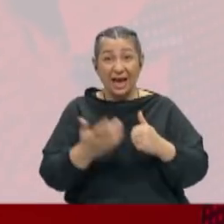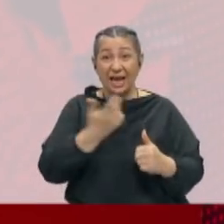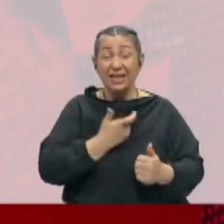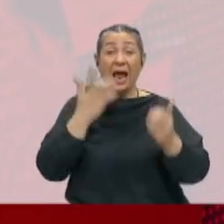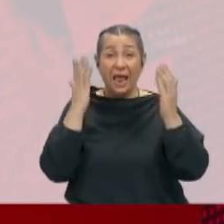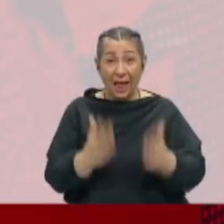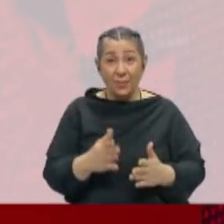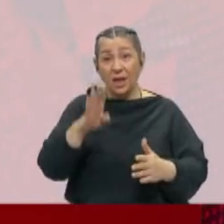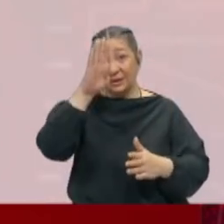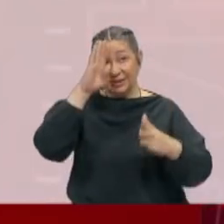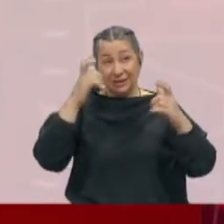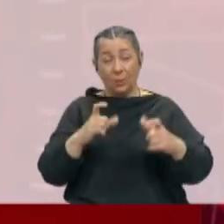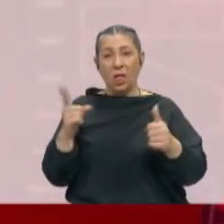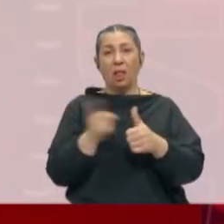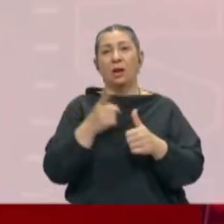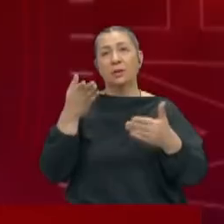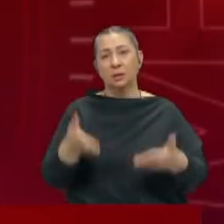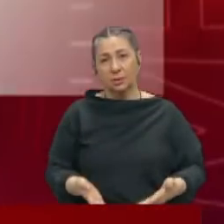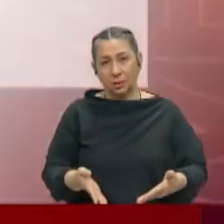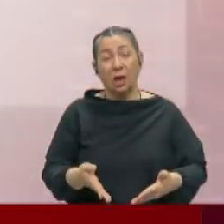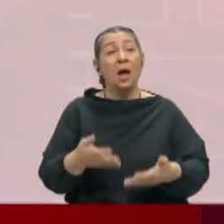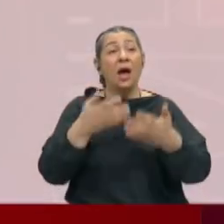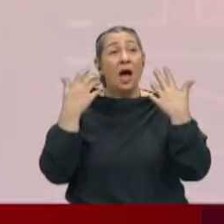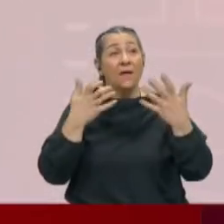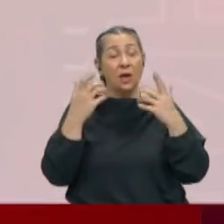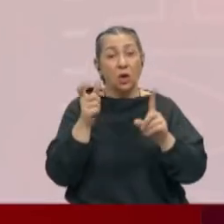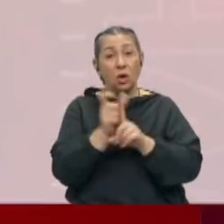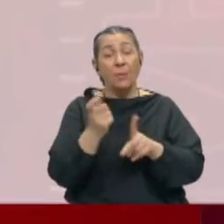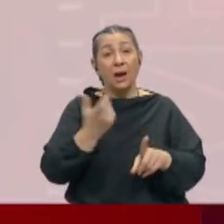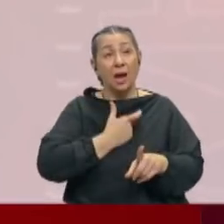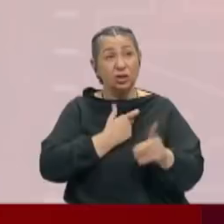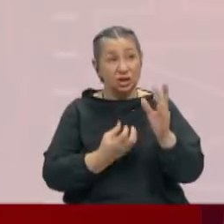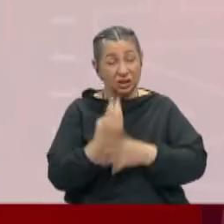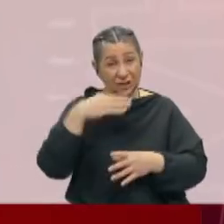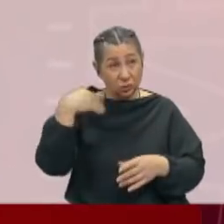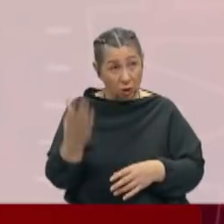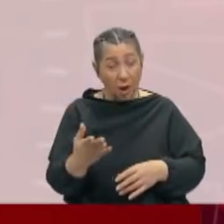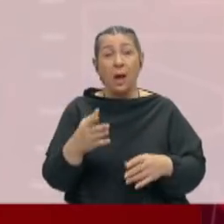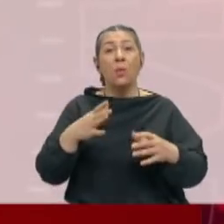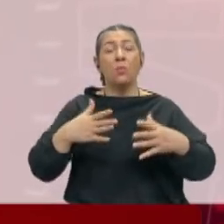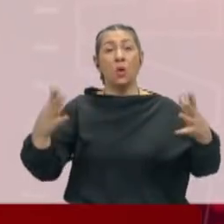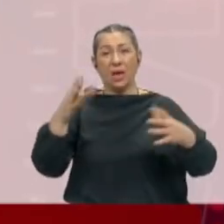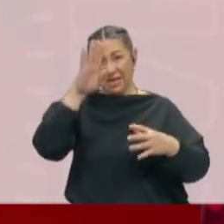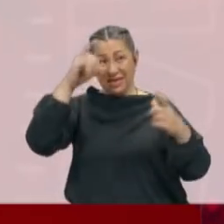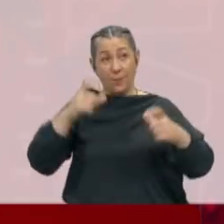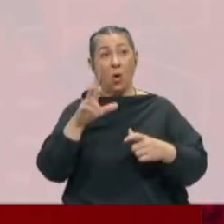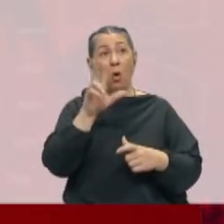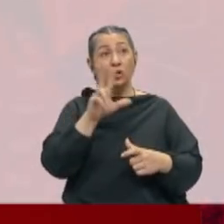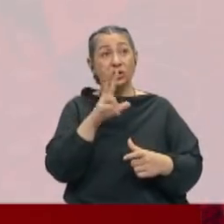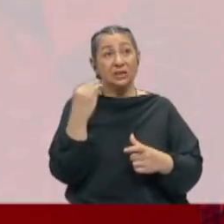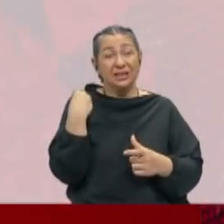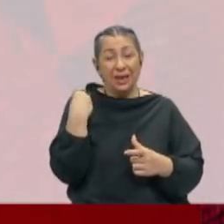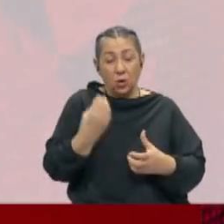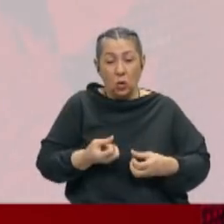yasaya rağmen İstanbul ilk sırada yer alıyor. Hayvanları Koruma Kanunu çıktıktan sonra mega kentte 30 yeni